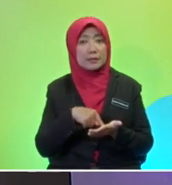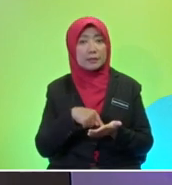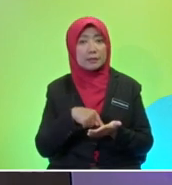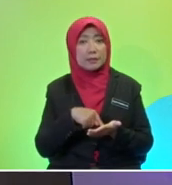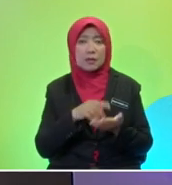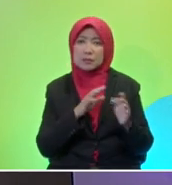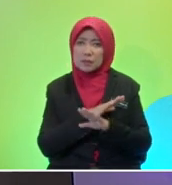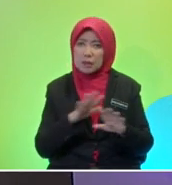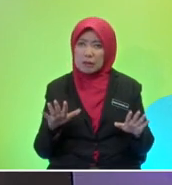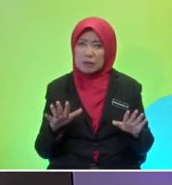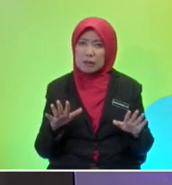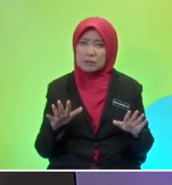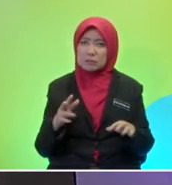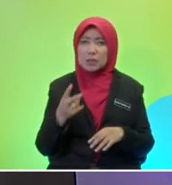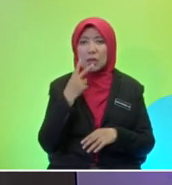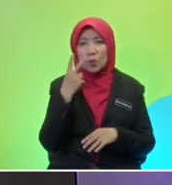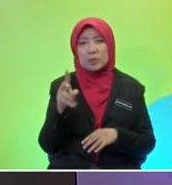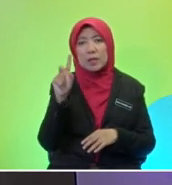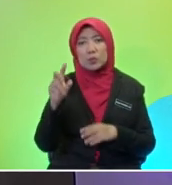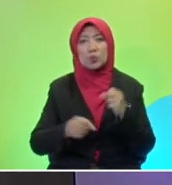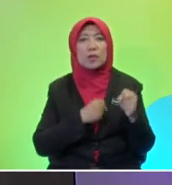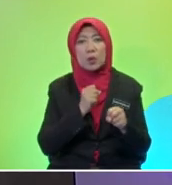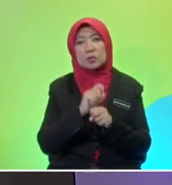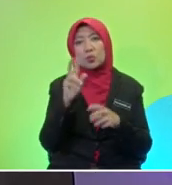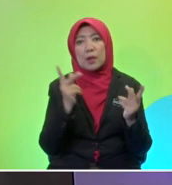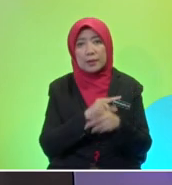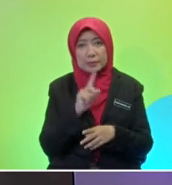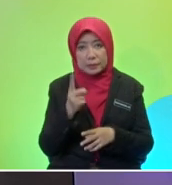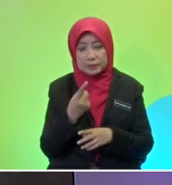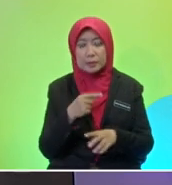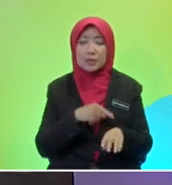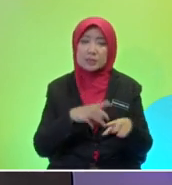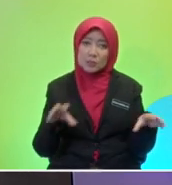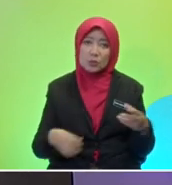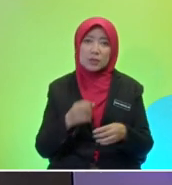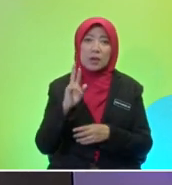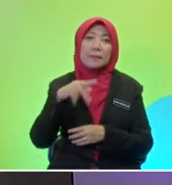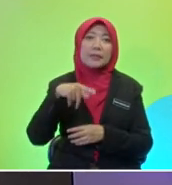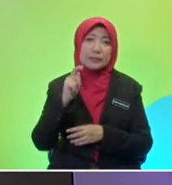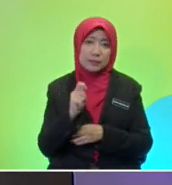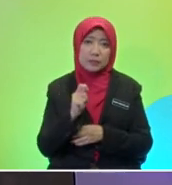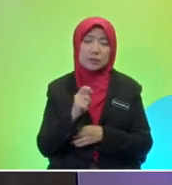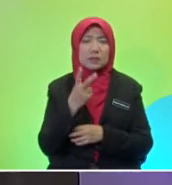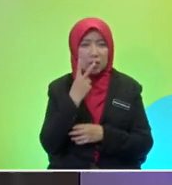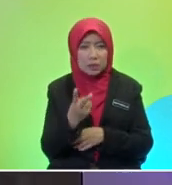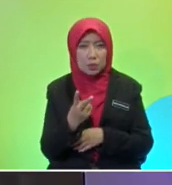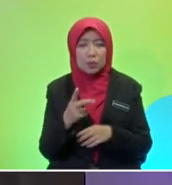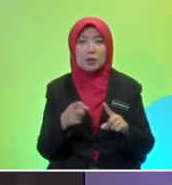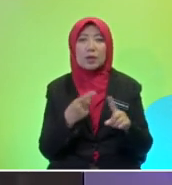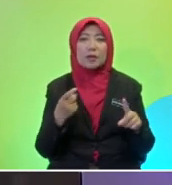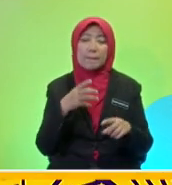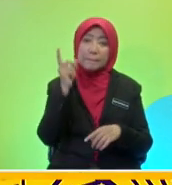jangan dipandang sekali saja yaitu ketika membuat RPT kita kenal lihat deskripsi kita ini dia bertemu